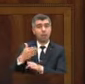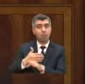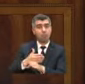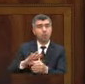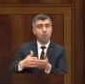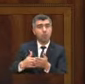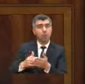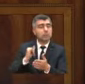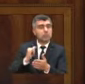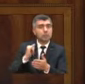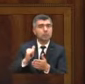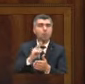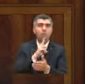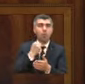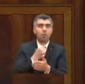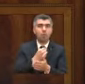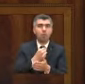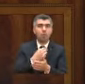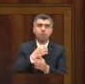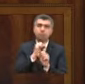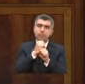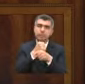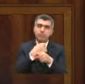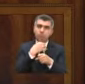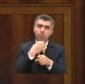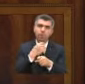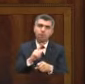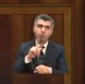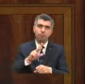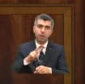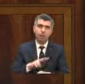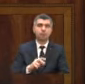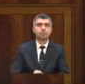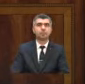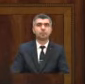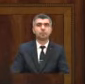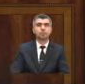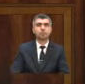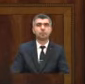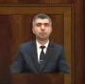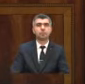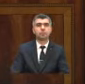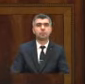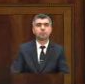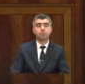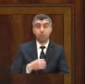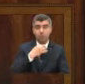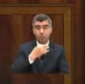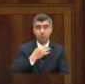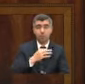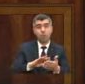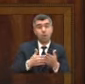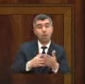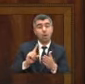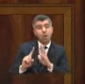دائما في جميع الحكومات خصو غير يسكت في الحقيقة. علاش؟ لأن كان من الممكن هو هذا الشيء يقترحوا